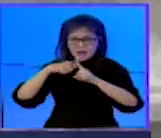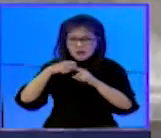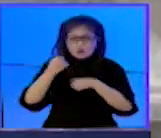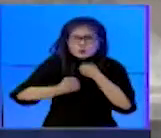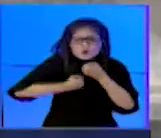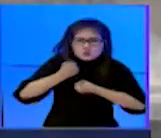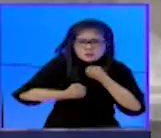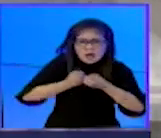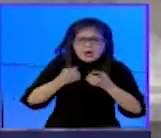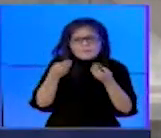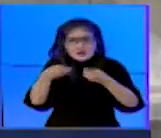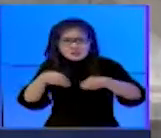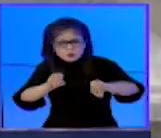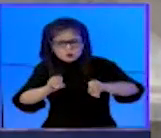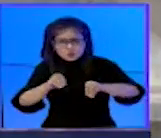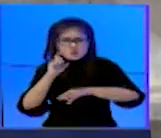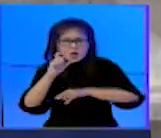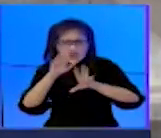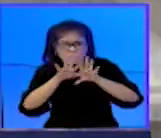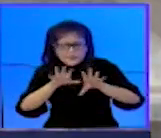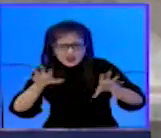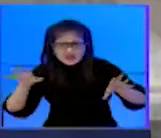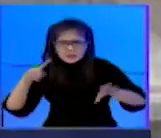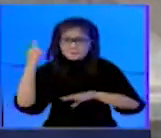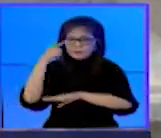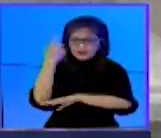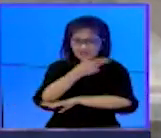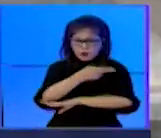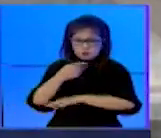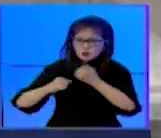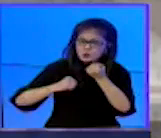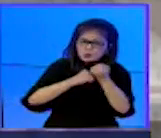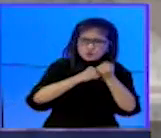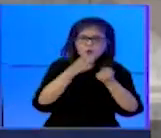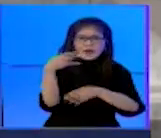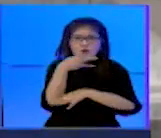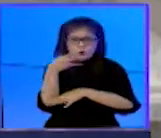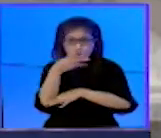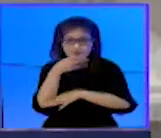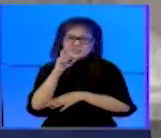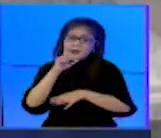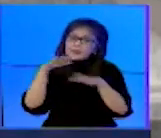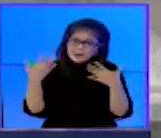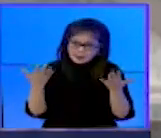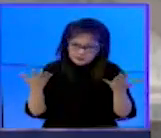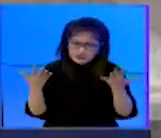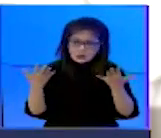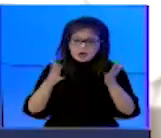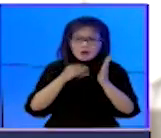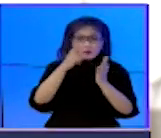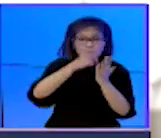tikar. Berbagai cara telah dilakukan oleh pemerintah Indonesia untuk mendongkrak ekonomi negara. Salah satunya dengan program